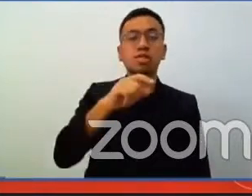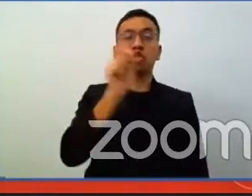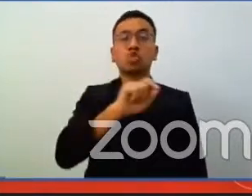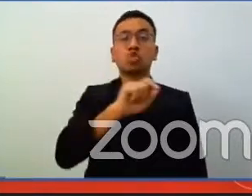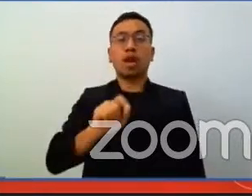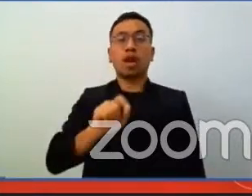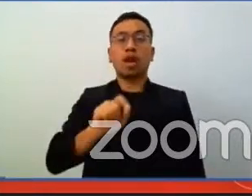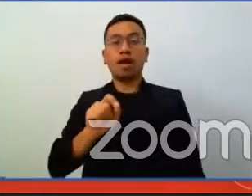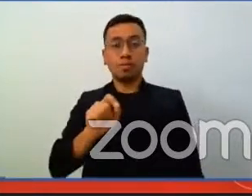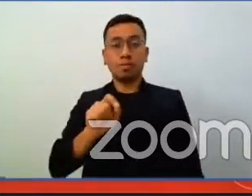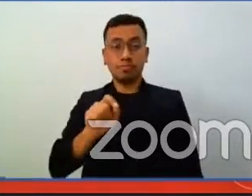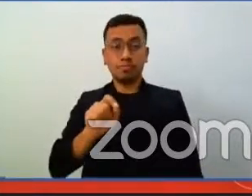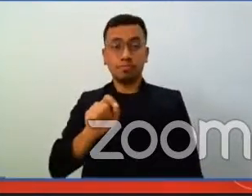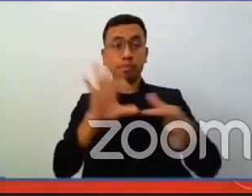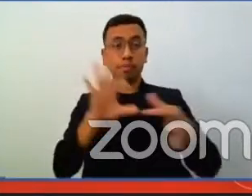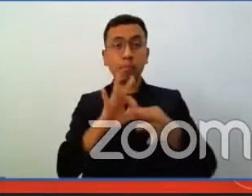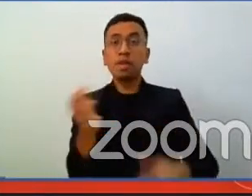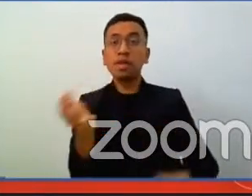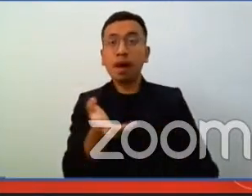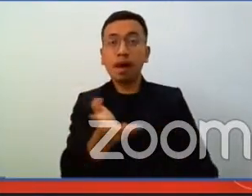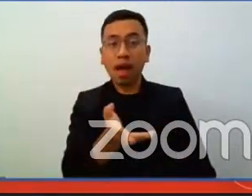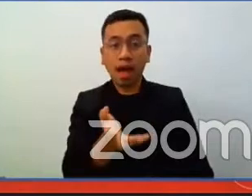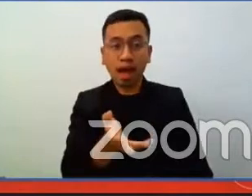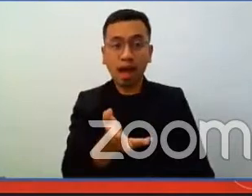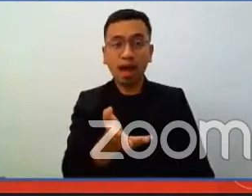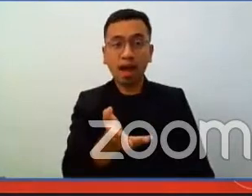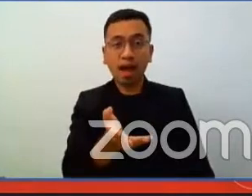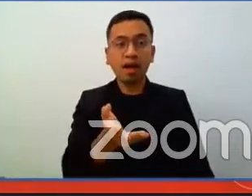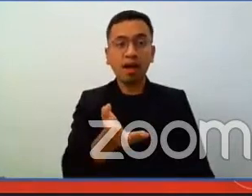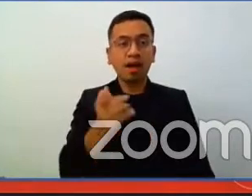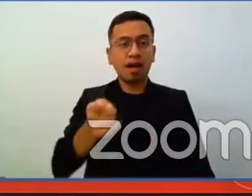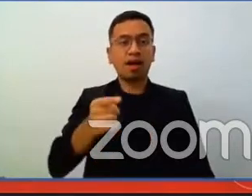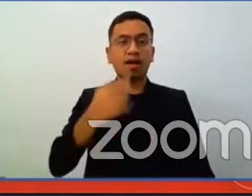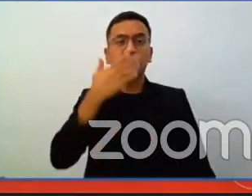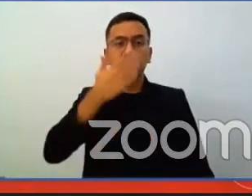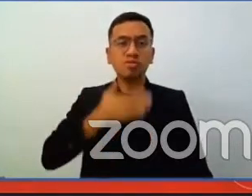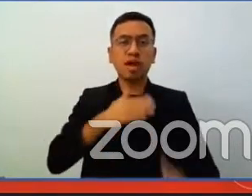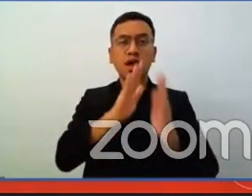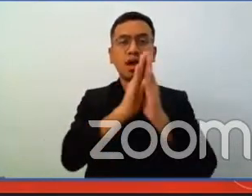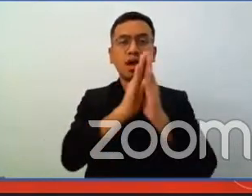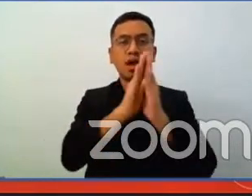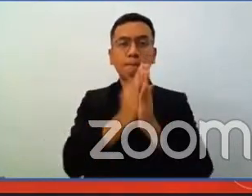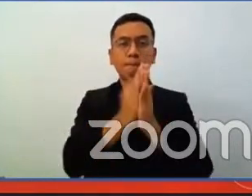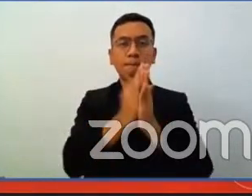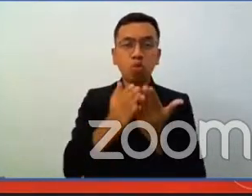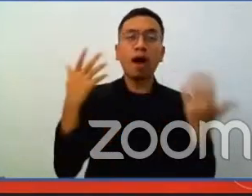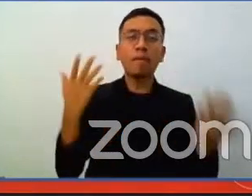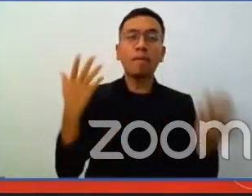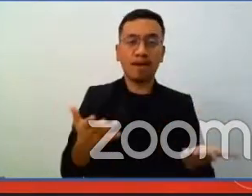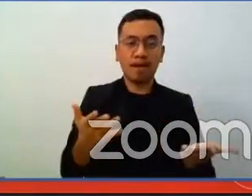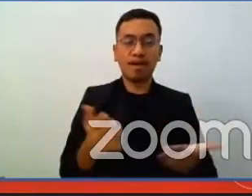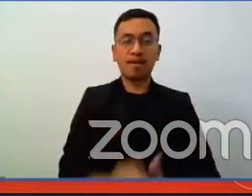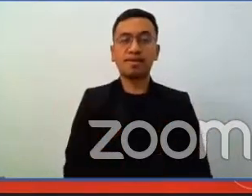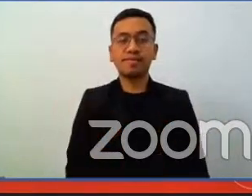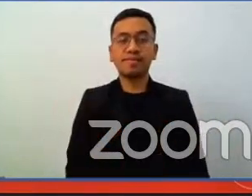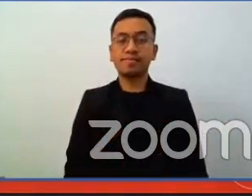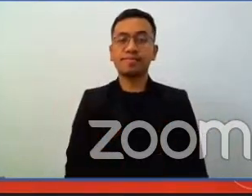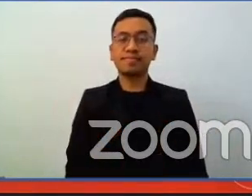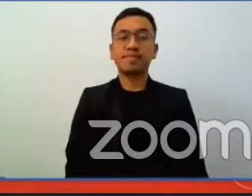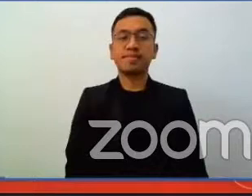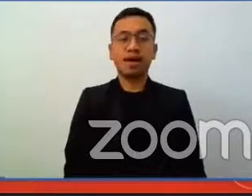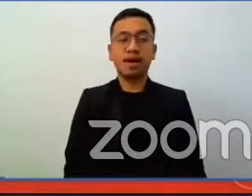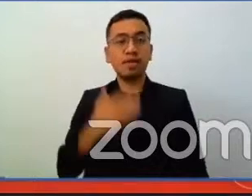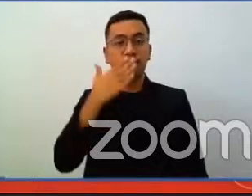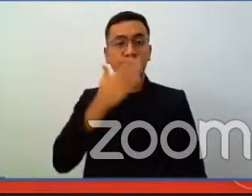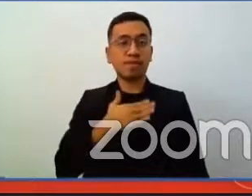sekolah mana yang terintegrasi gitu kan dengan pustaka maya ini, memiliki buku apa saja ya, memiliki buku apa saja,